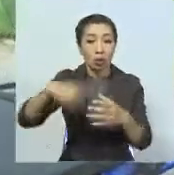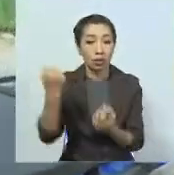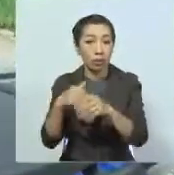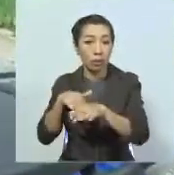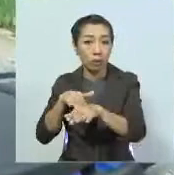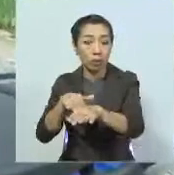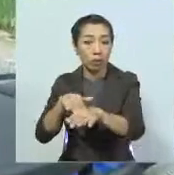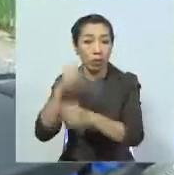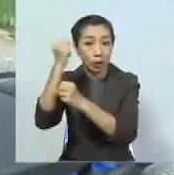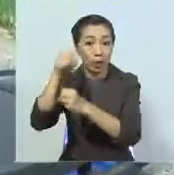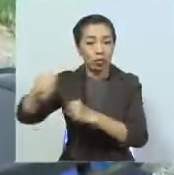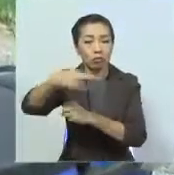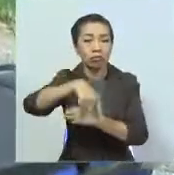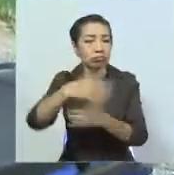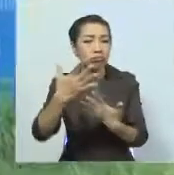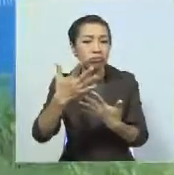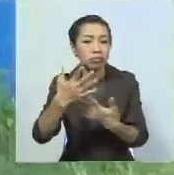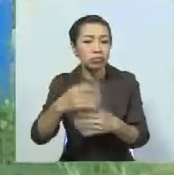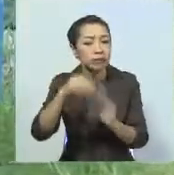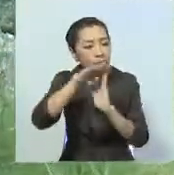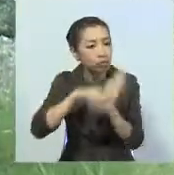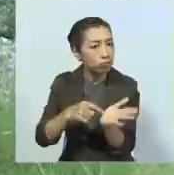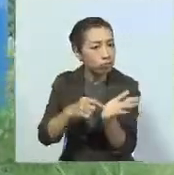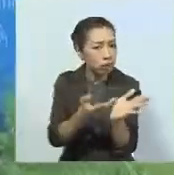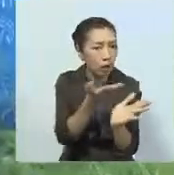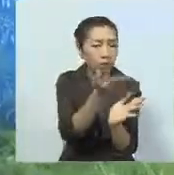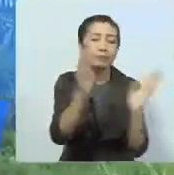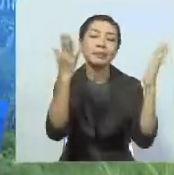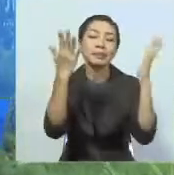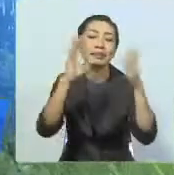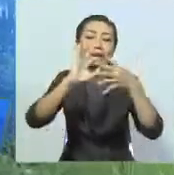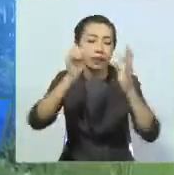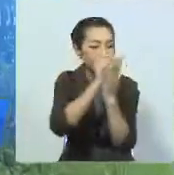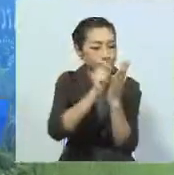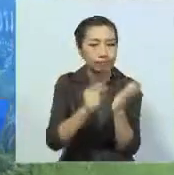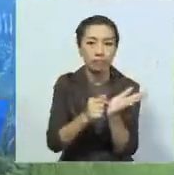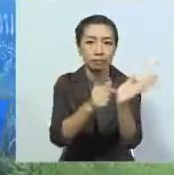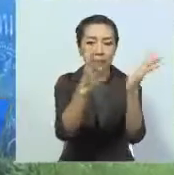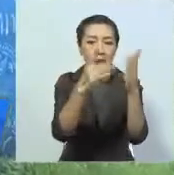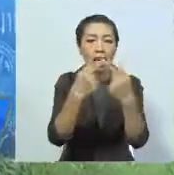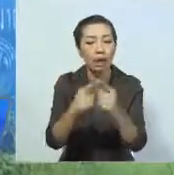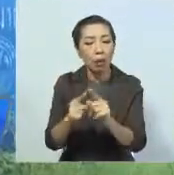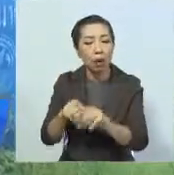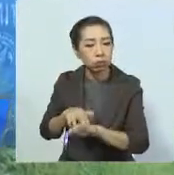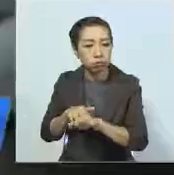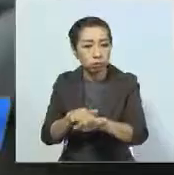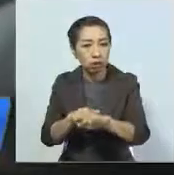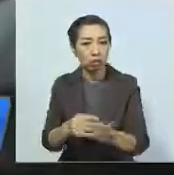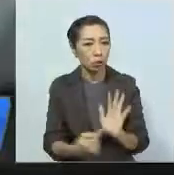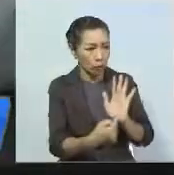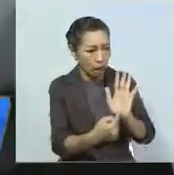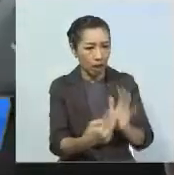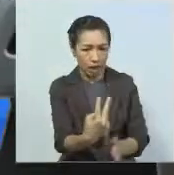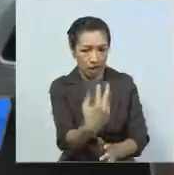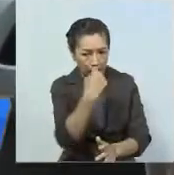บอกค่ะว่าการรวมตัวครั้งนี้จะไม่มีข้อเรียกร้องที่เป็นลายลักษณ์อักษรแต่จะเป็นการแสดงออกเชิงสัญลักษ